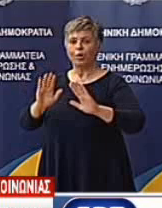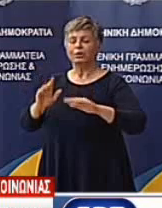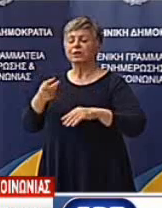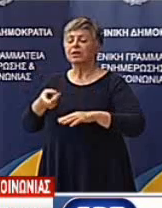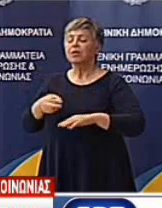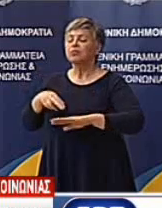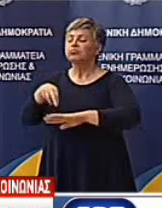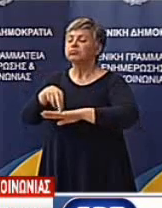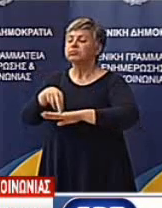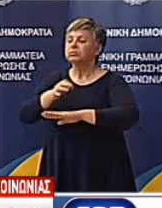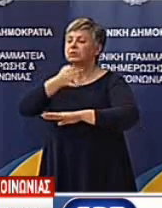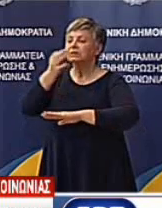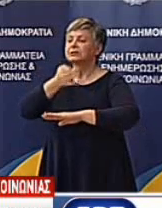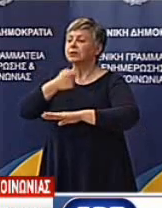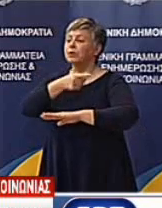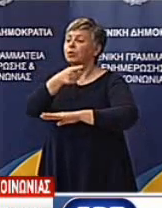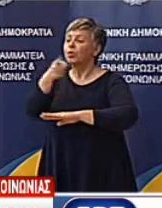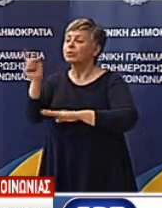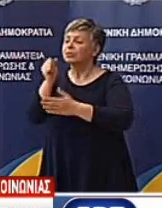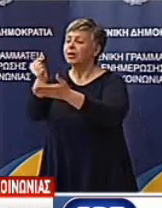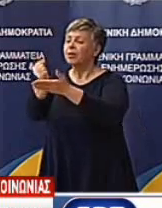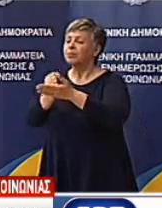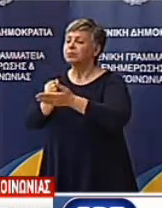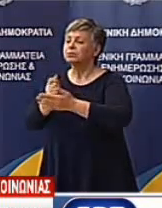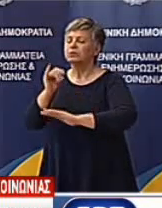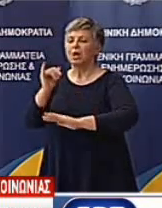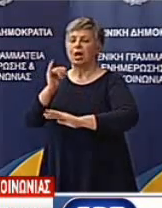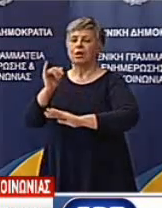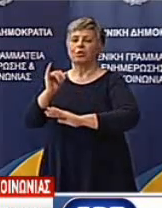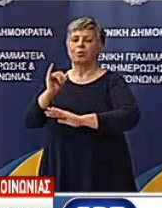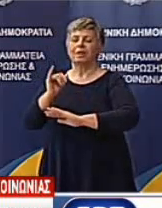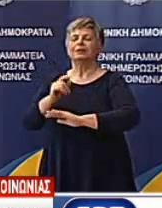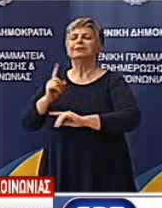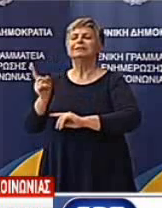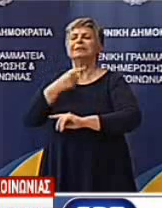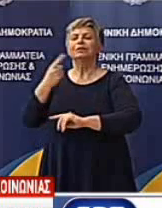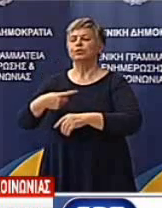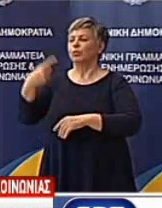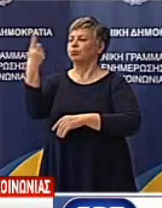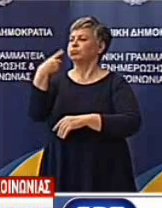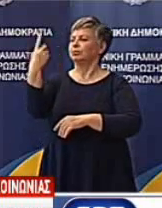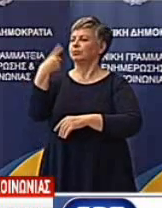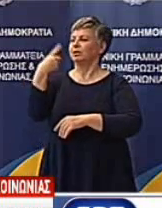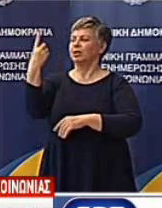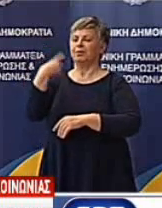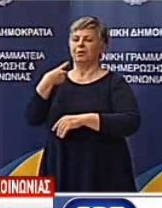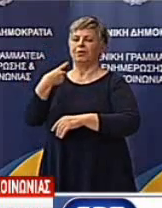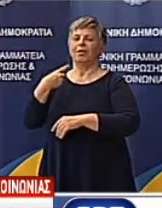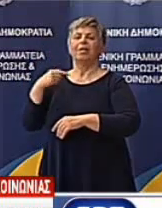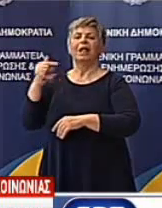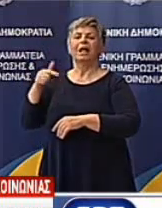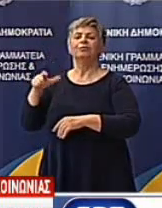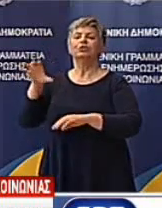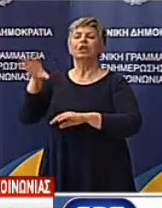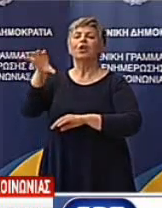από την άλλη πλευρά. Και να σημειώσω ότι αυτοί που συνήθως εγκαλούν από την άλλη πλευρά είναι χώρες οι οποίες δεν